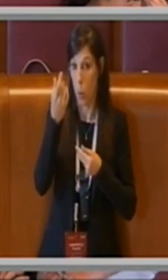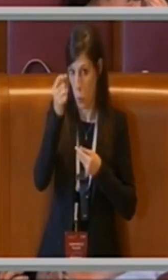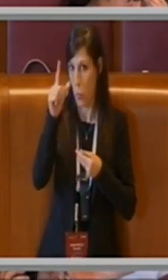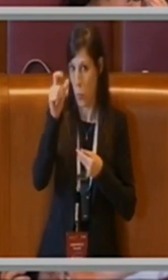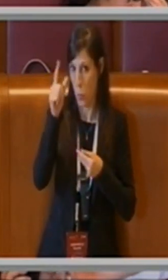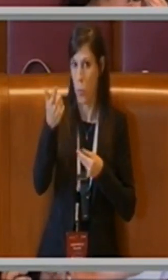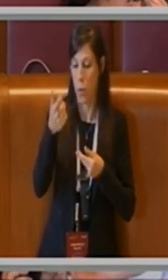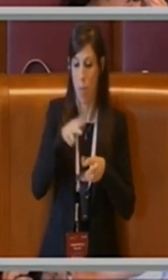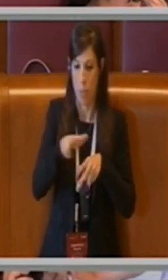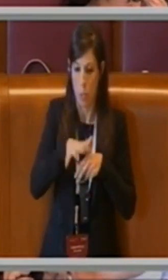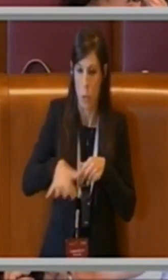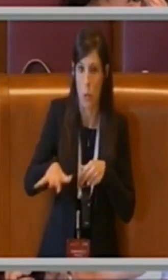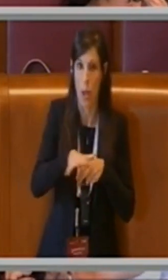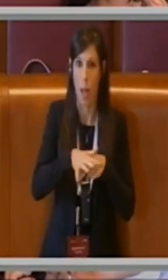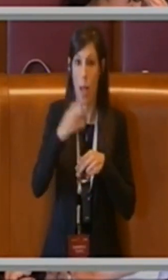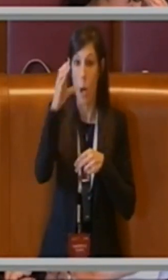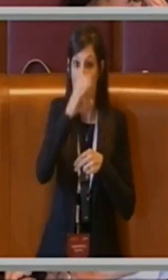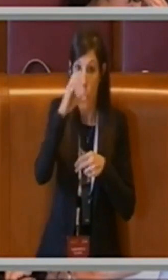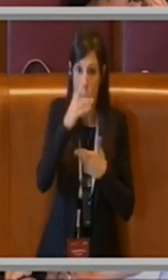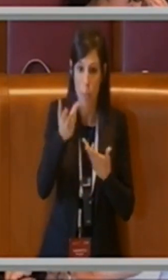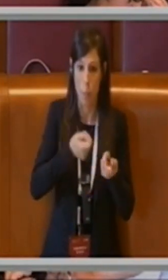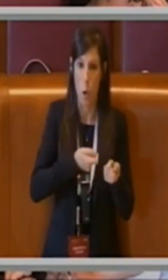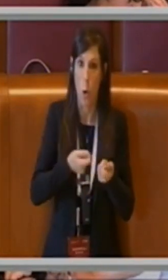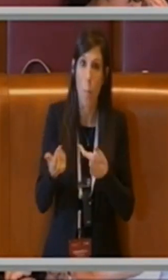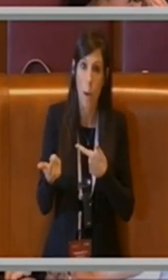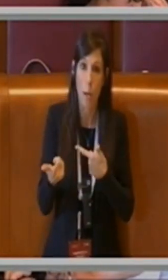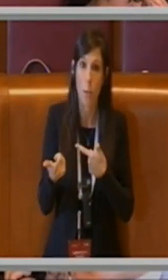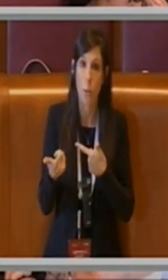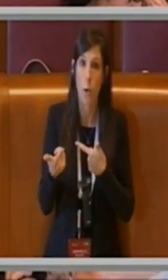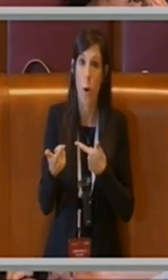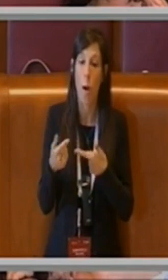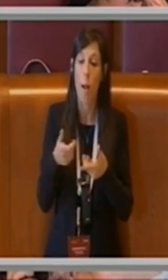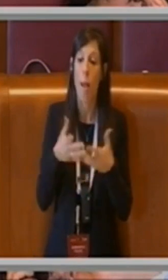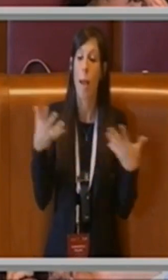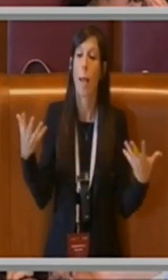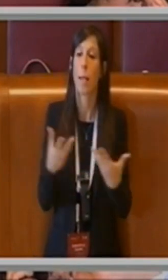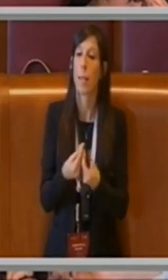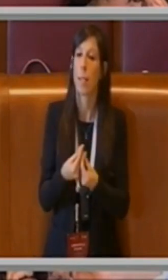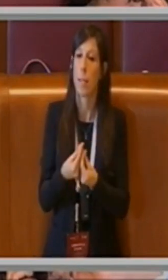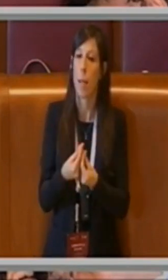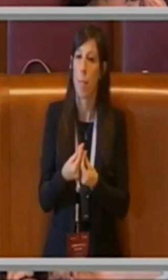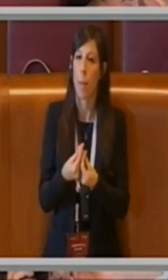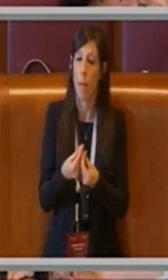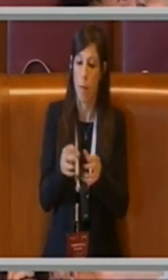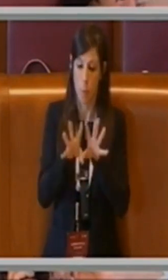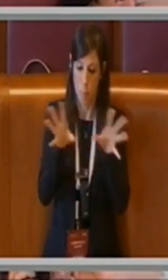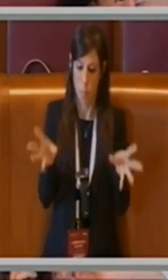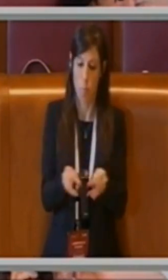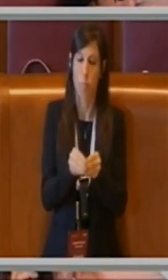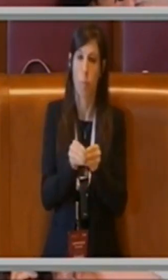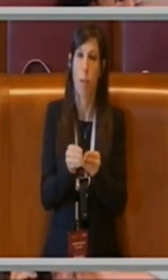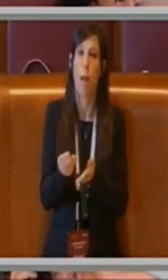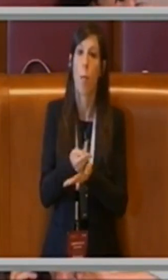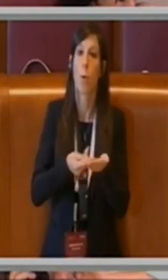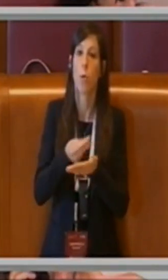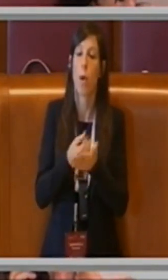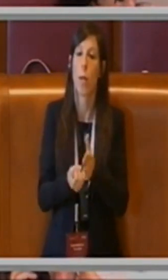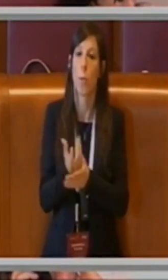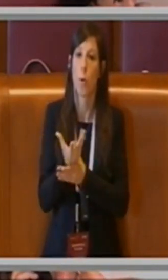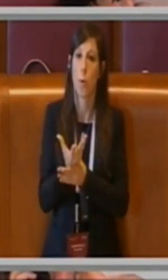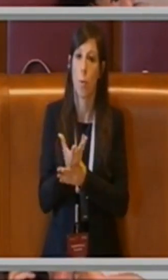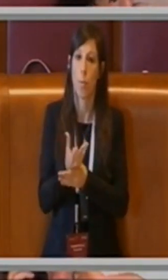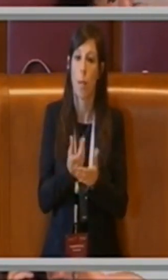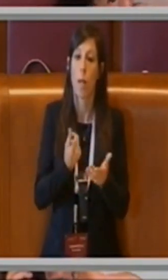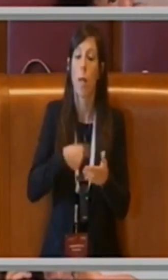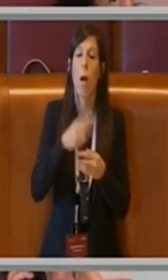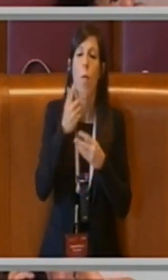il sociale, il turismo, il commercio, metterle insieme per creare un progetto. Come vogliamo